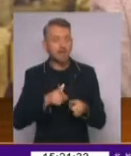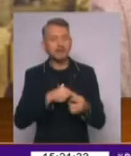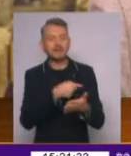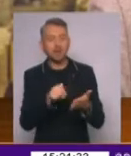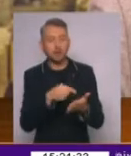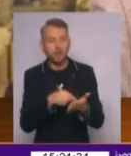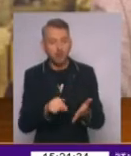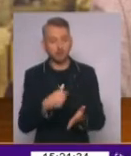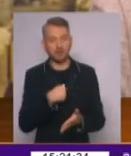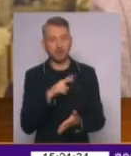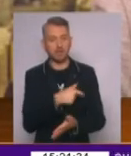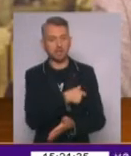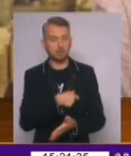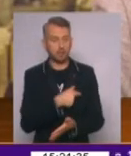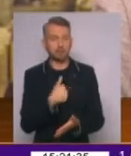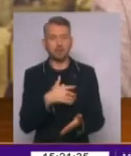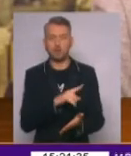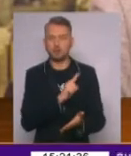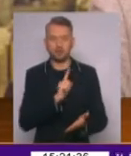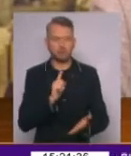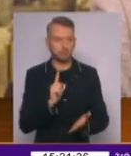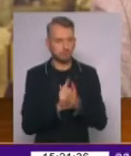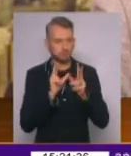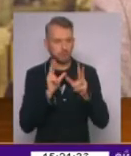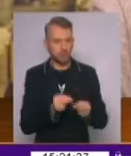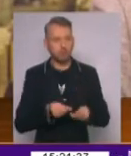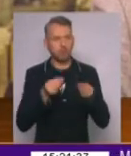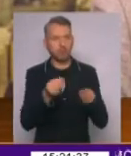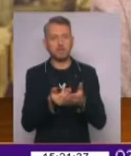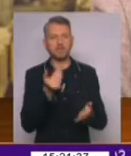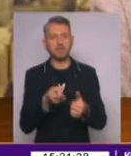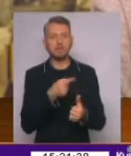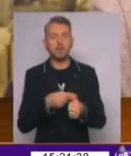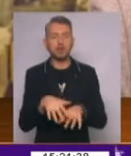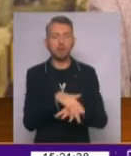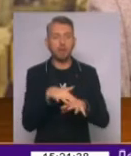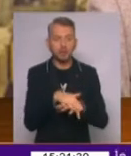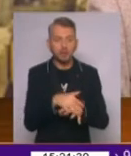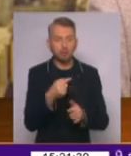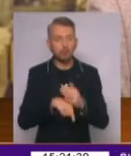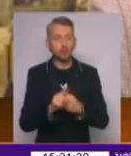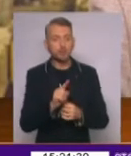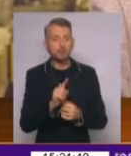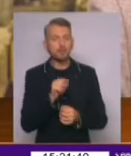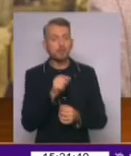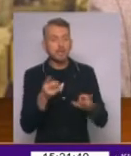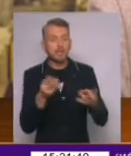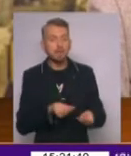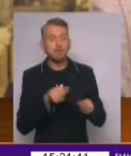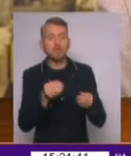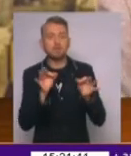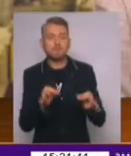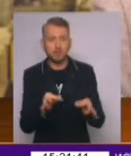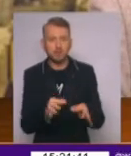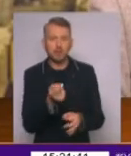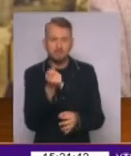зауваження, я як депутат, я зобов'язалася їх подати від імені громади, оскільки їх треба подати правильно. Мало